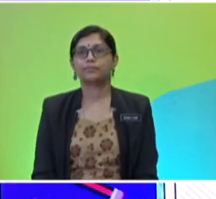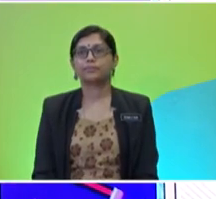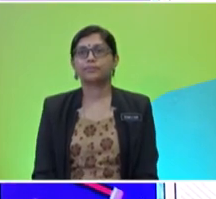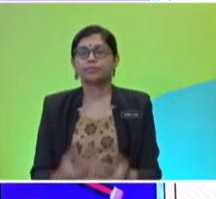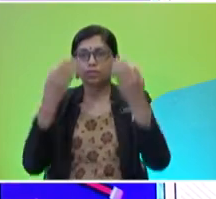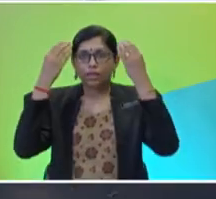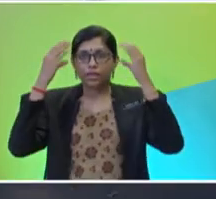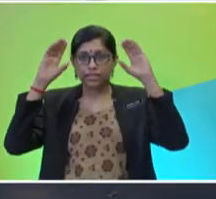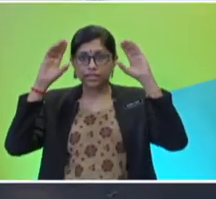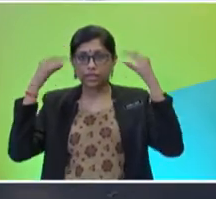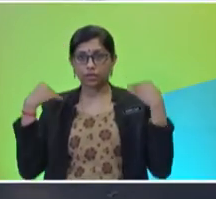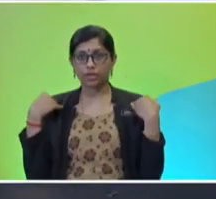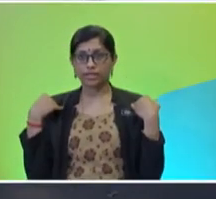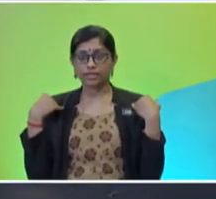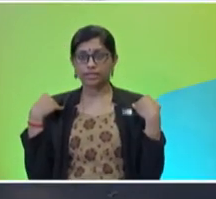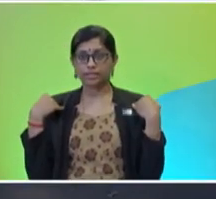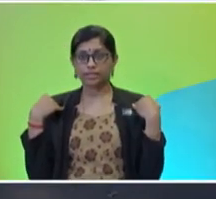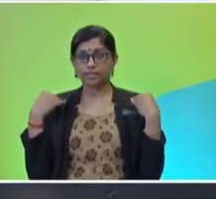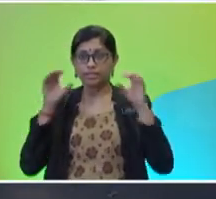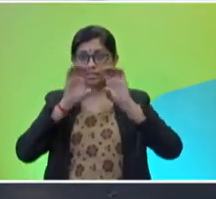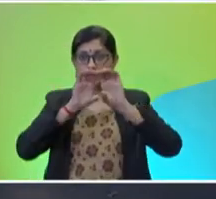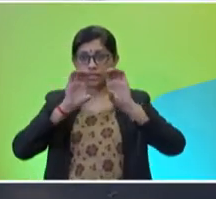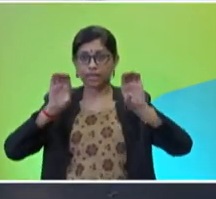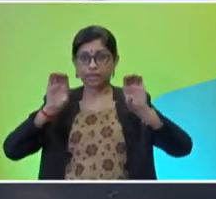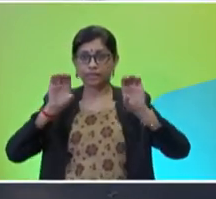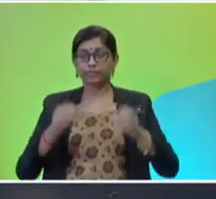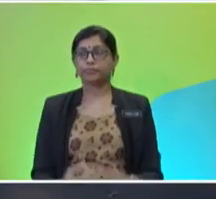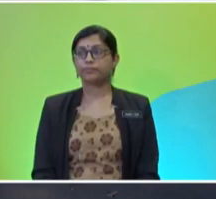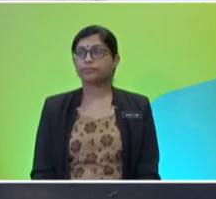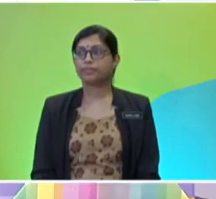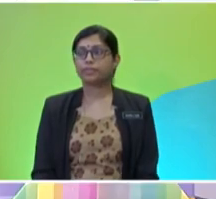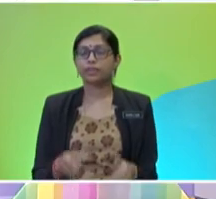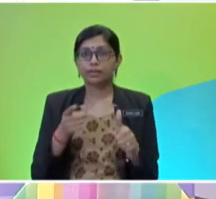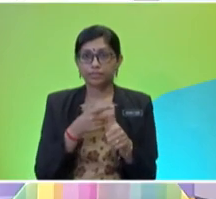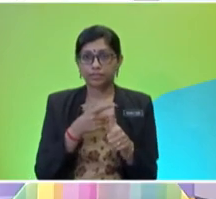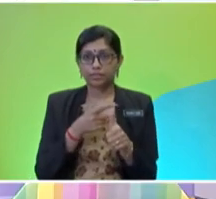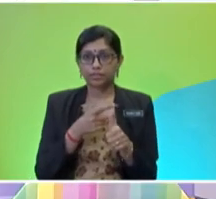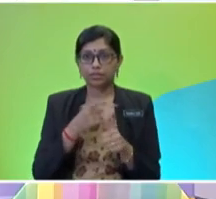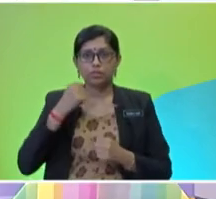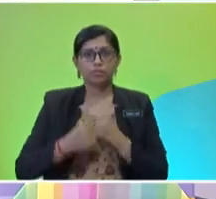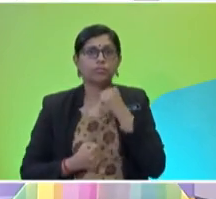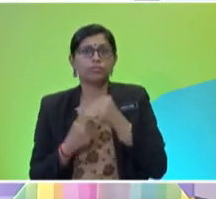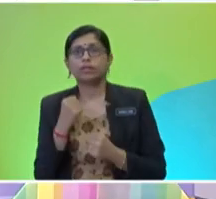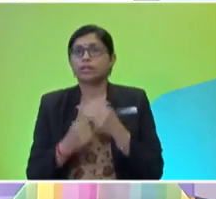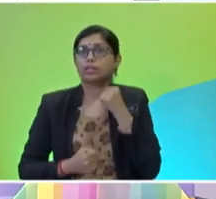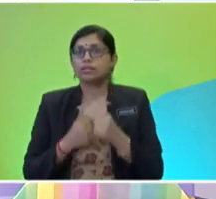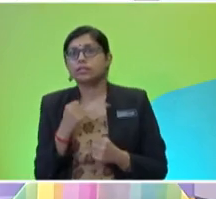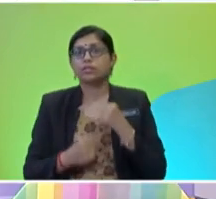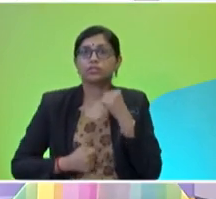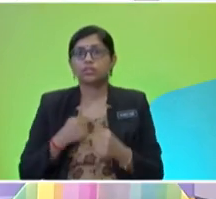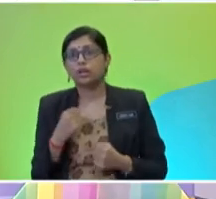Kau cikgu, di tangan cikgu pula? Ada dua kad ni, kad perkataan iaitu